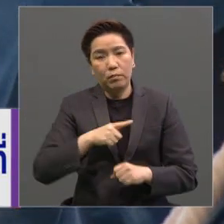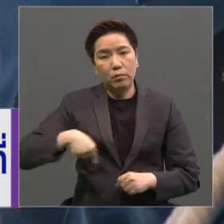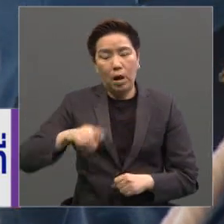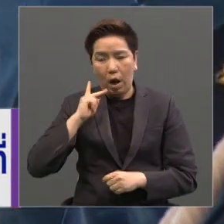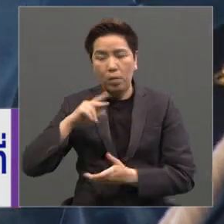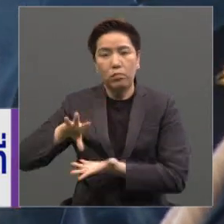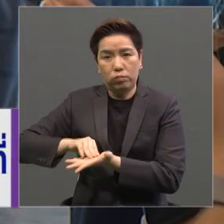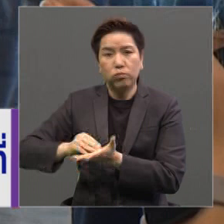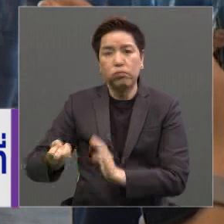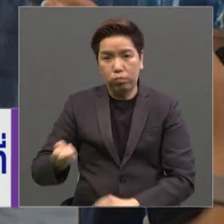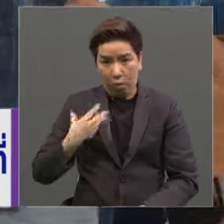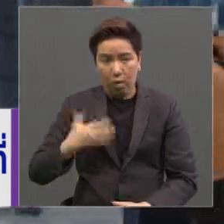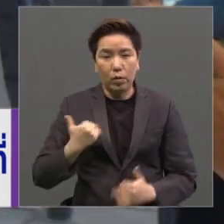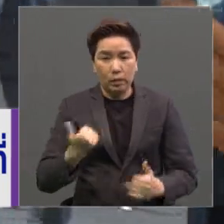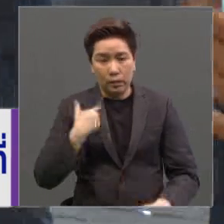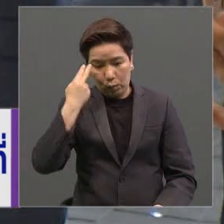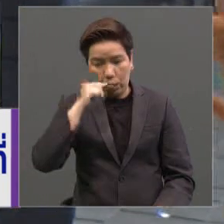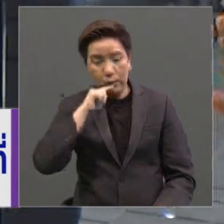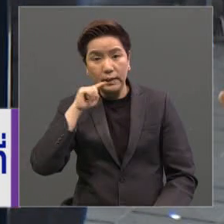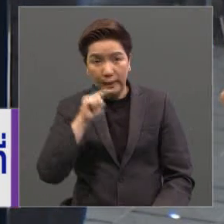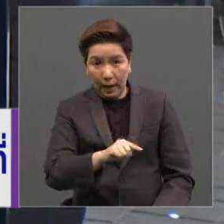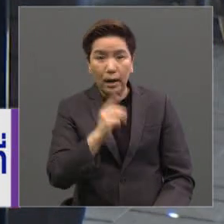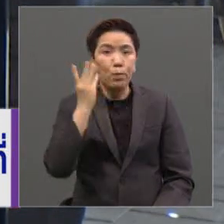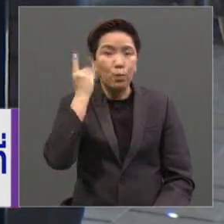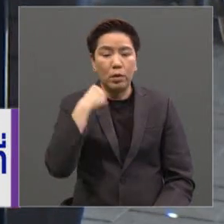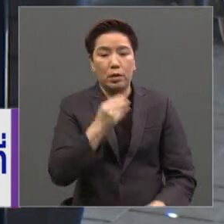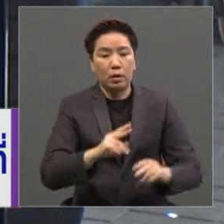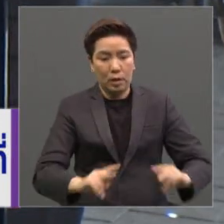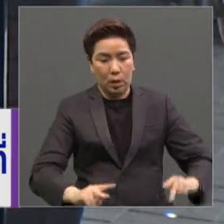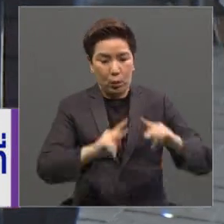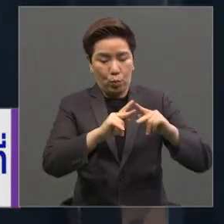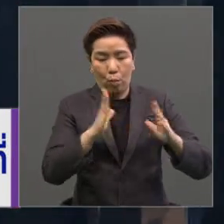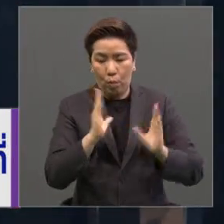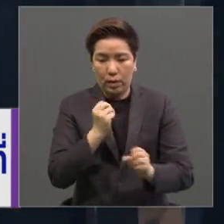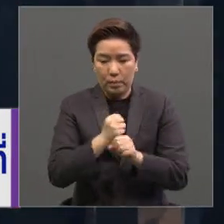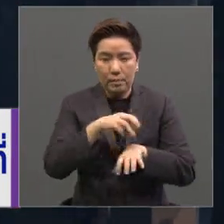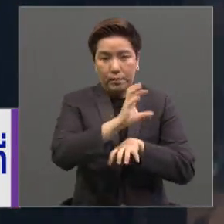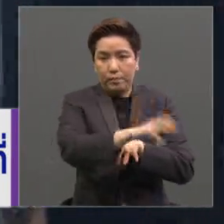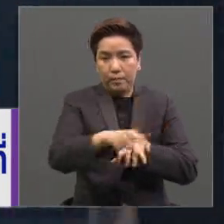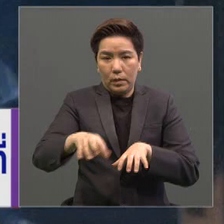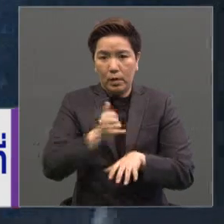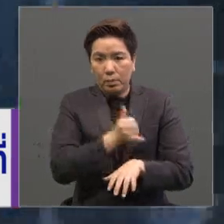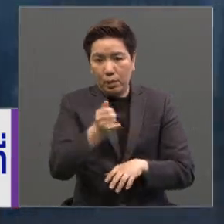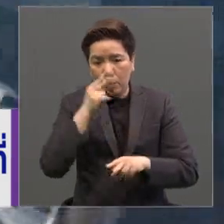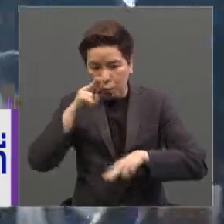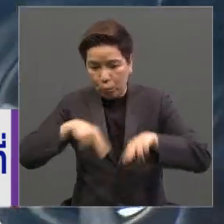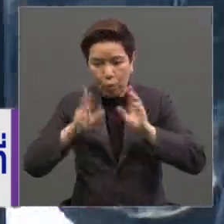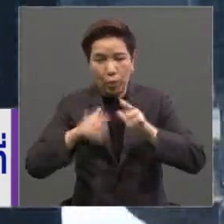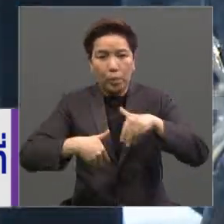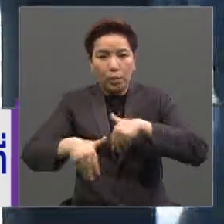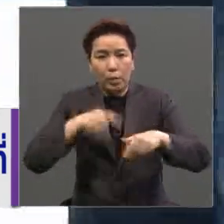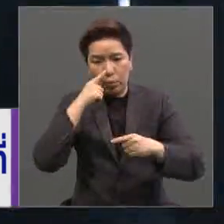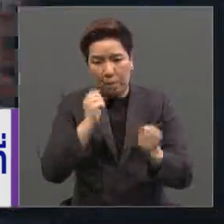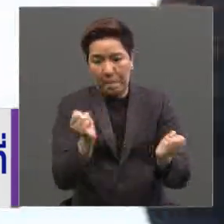ข้องได้รายงานเข้ามาแล้วและตัวท่านเองก็ได้สั่งการไปเมื่อวานนี้นะคะให้กระทรวงรวมถึงหน่วยงานที่เกี่ยวข้องเข้าไปดูแลประชาชน